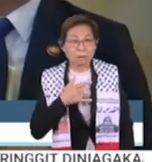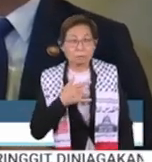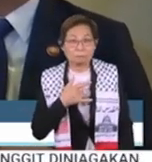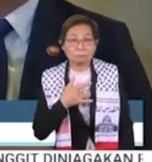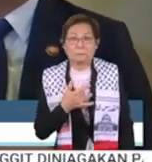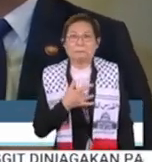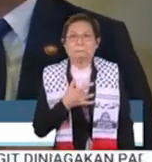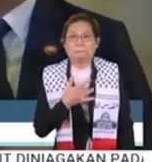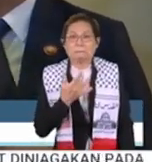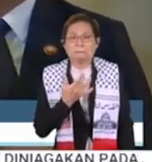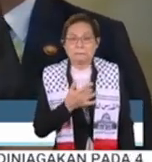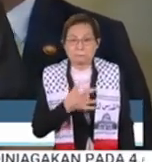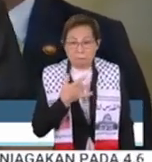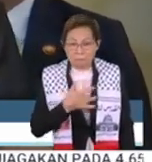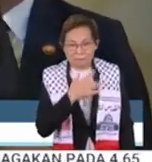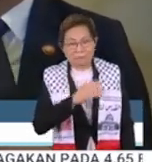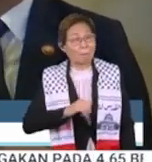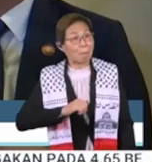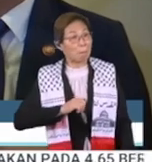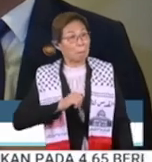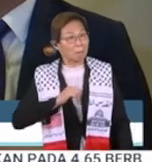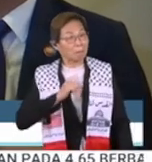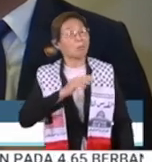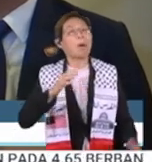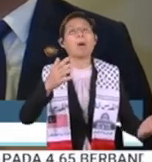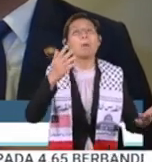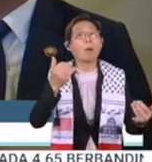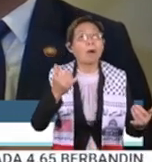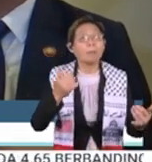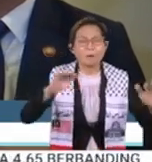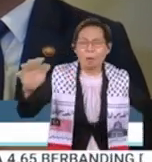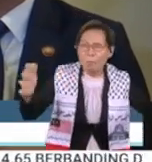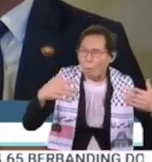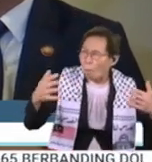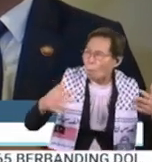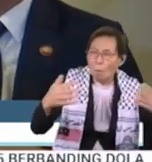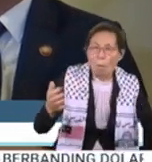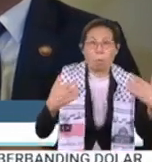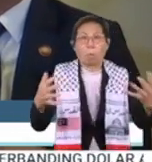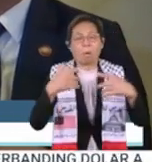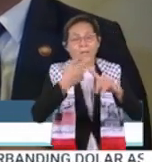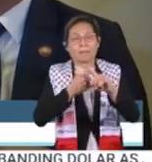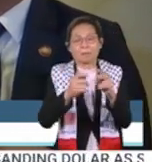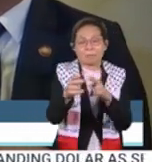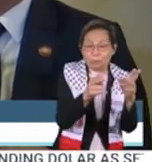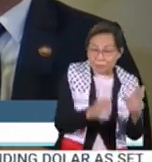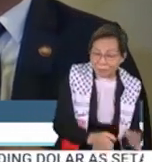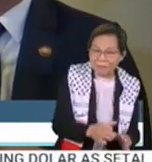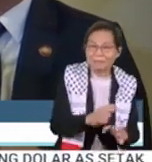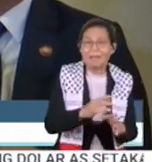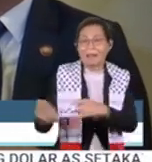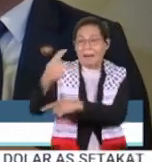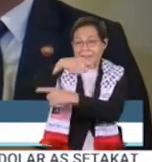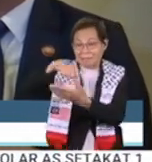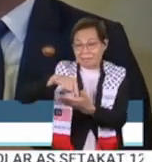terkesan dan bangga kerana sambutan daripada pengusaha-pengusaha. Dan hari ini saya